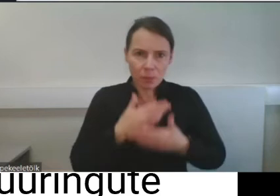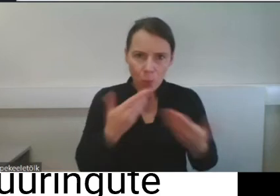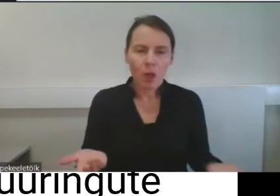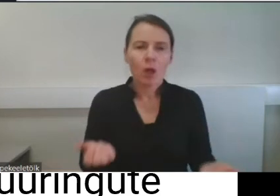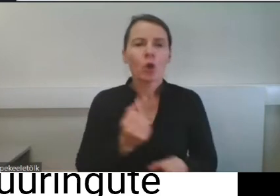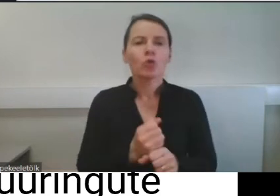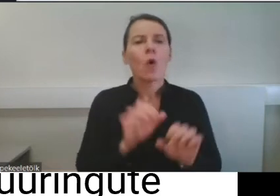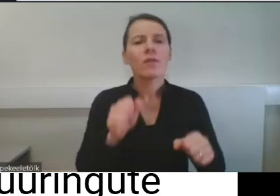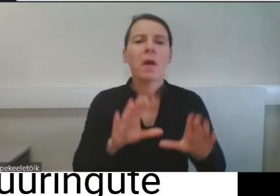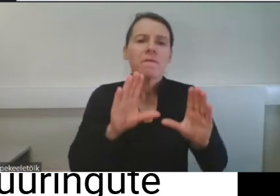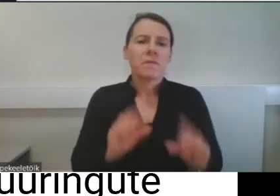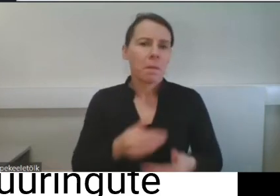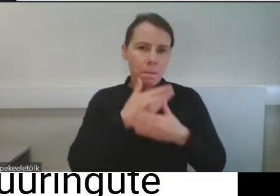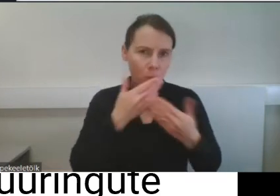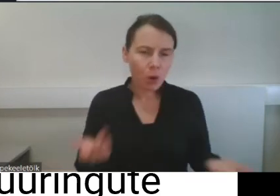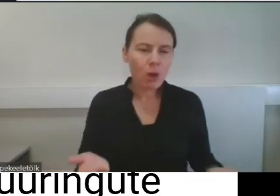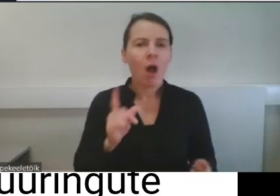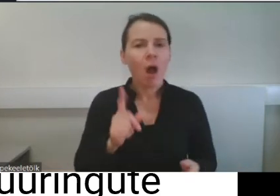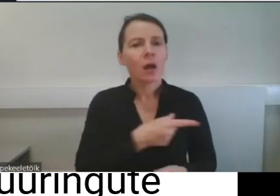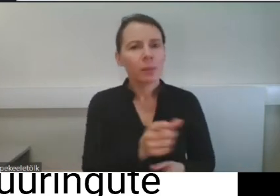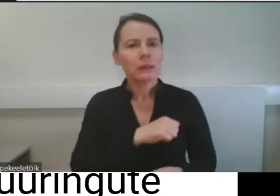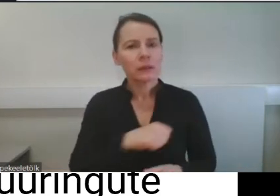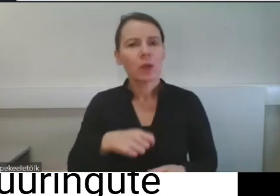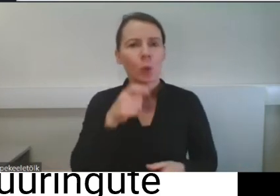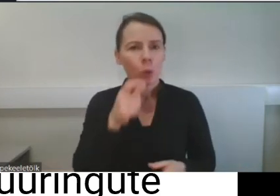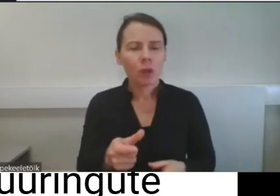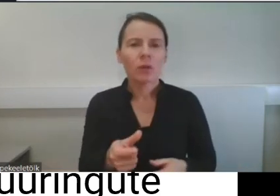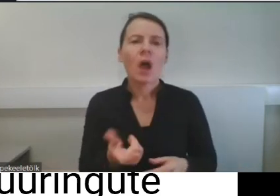2513 inimest ja küsitlus toimus perioodil august kuni